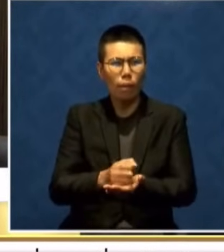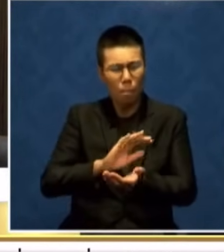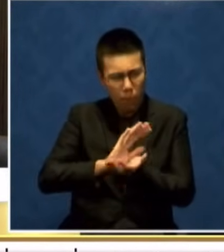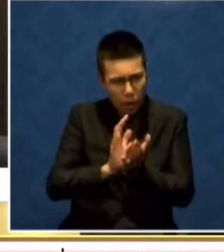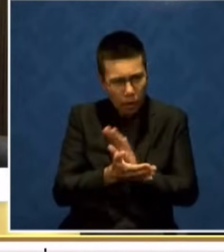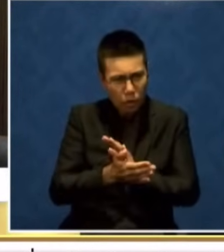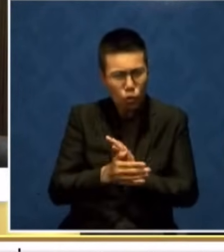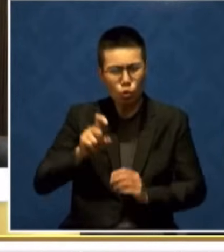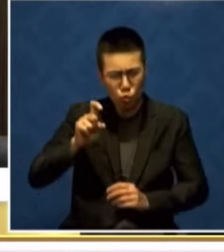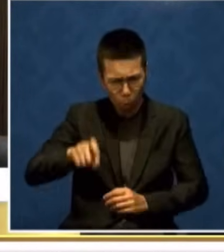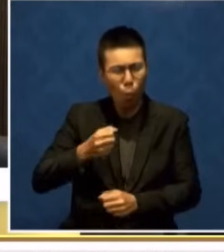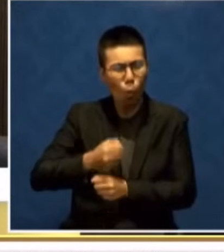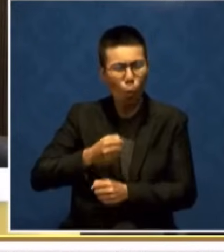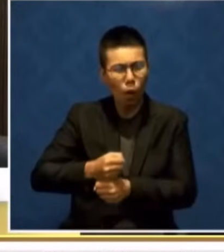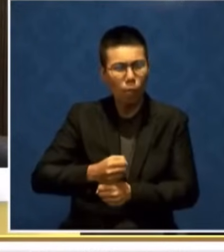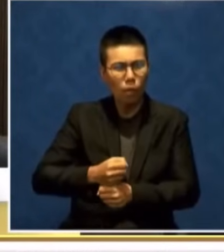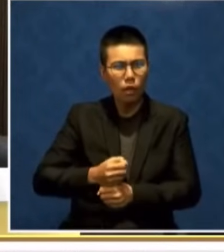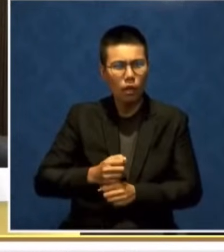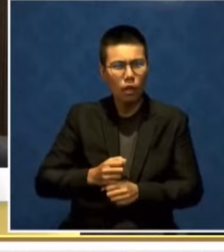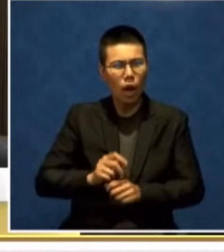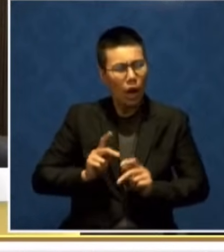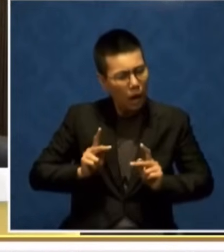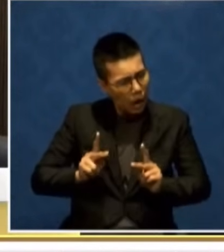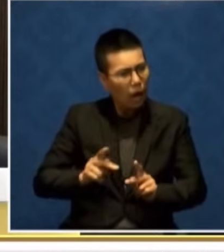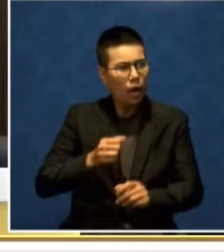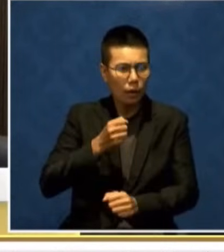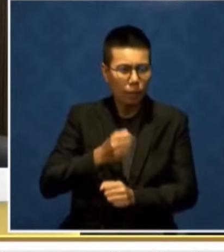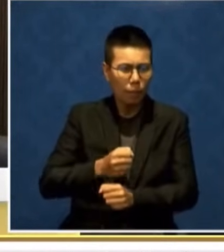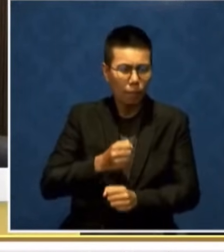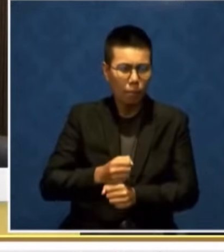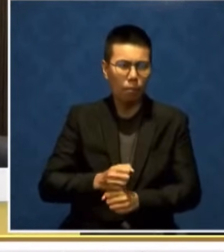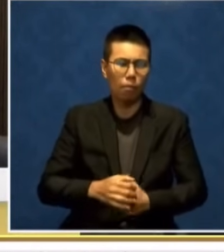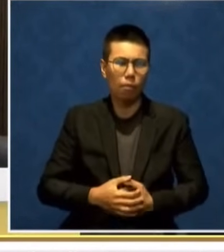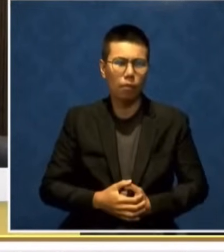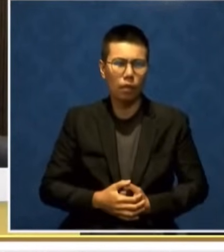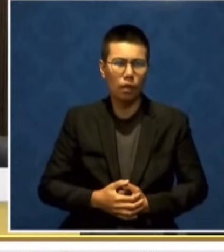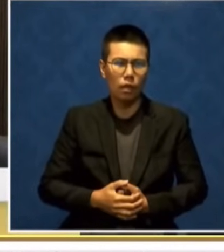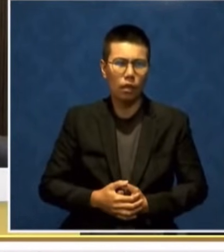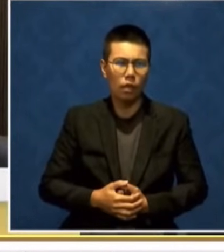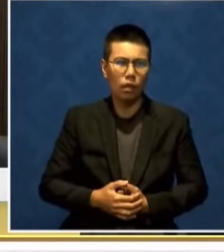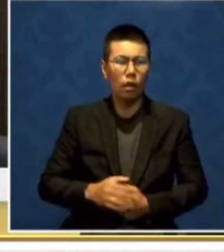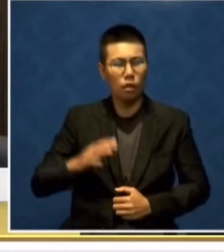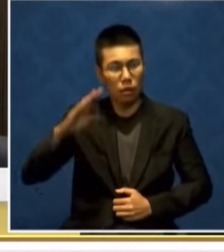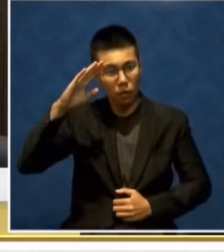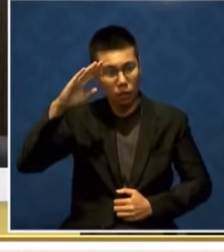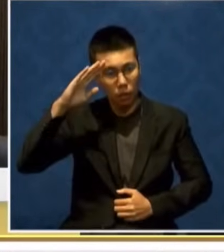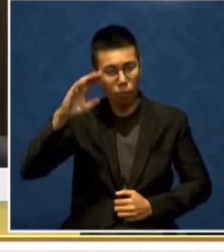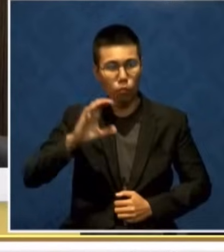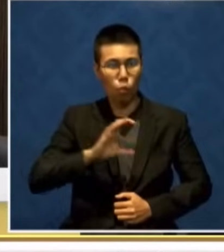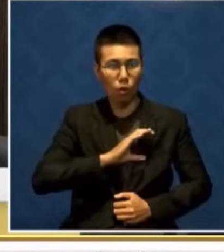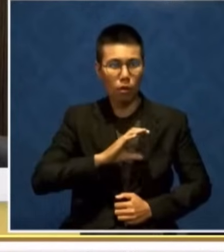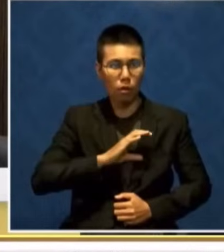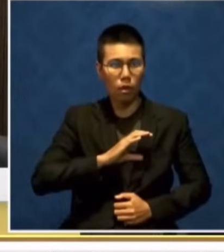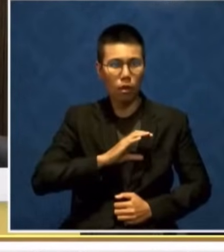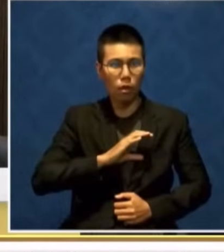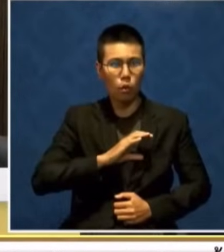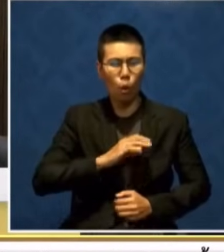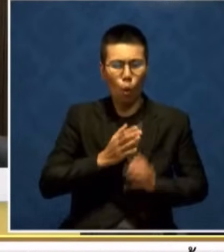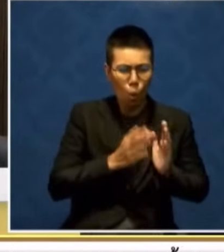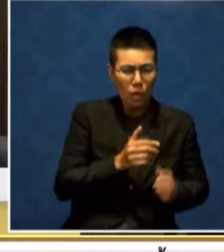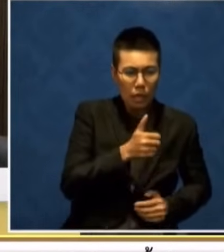กล้าที่จะทำกล้าที่จะปฏิรูปให้ตำรวจดีๆเขาได้มีที่ยืนอยู่